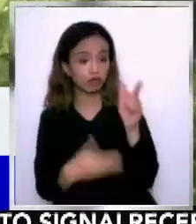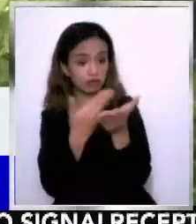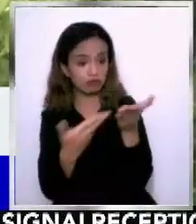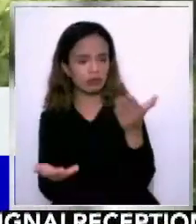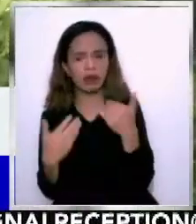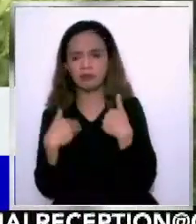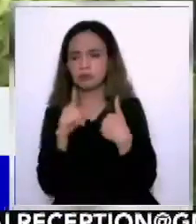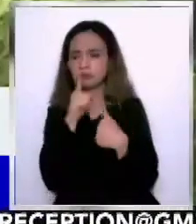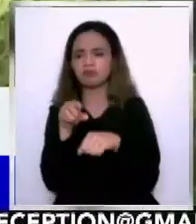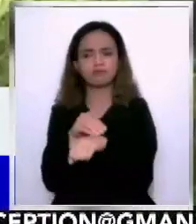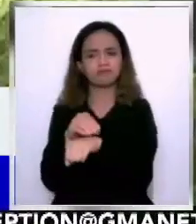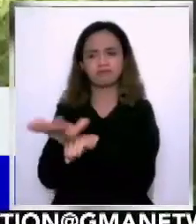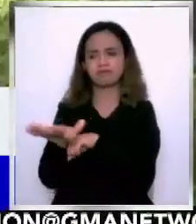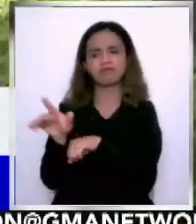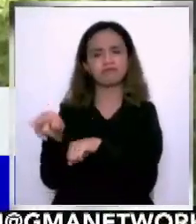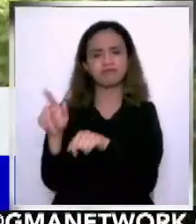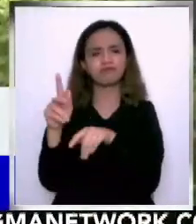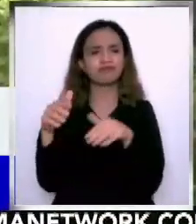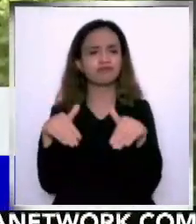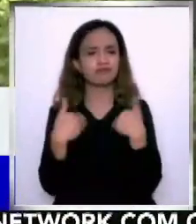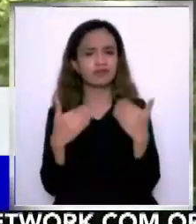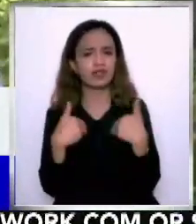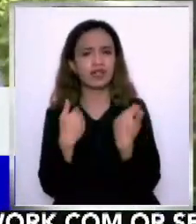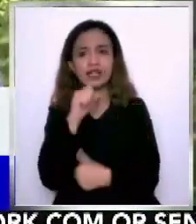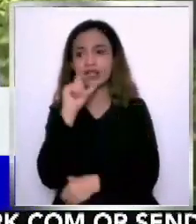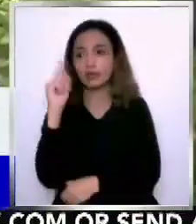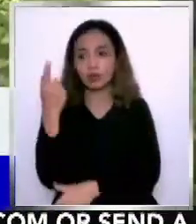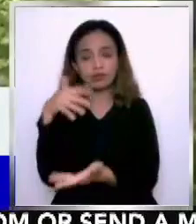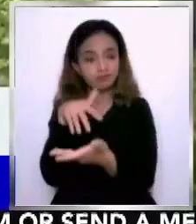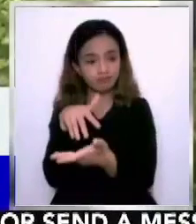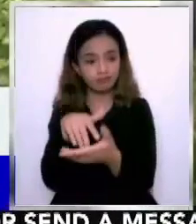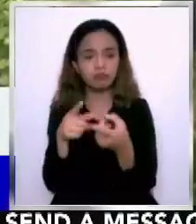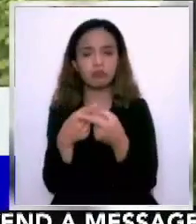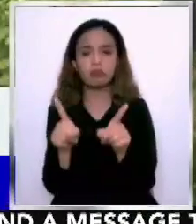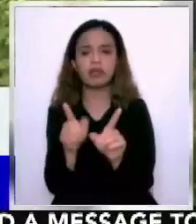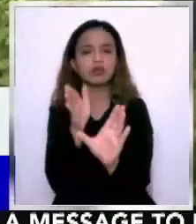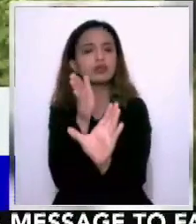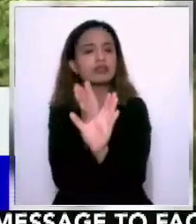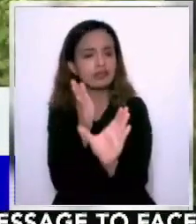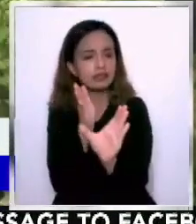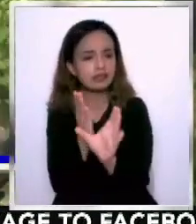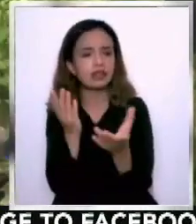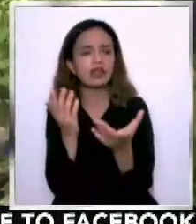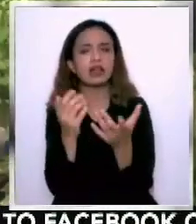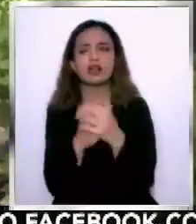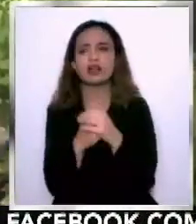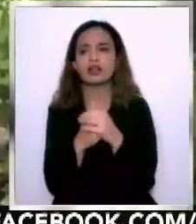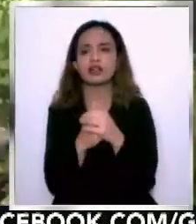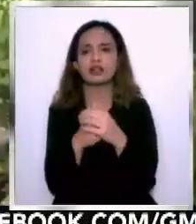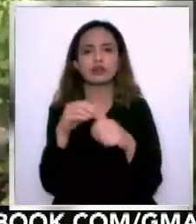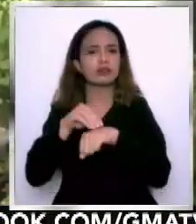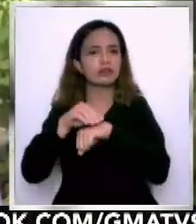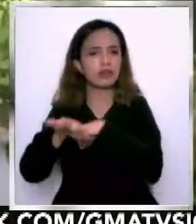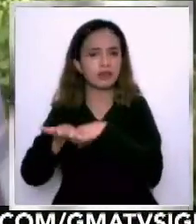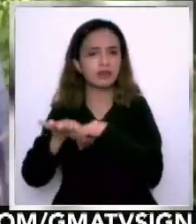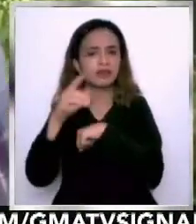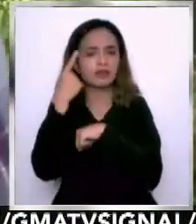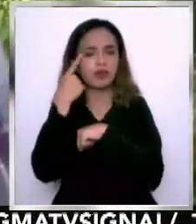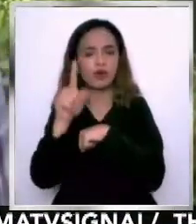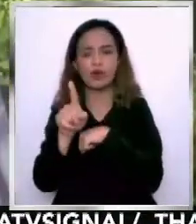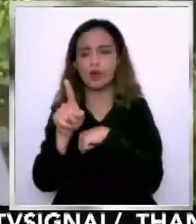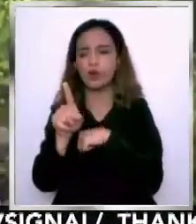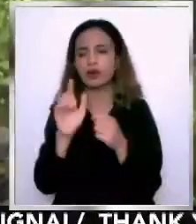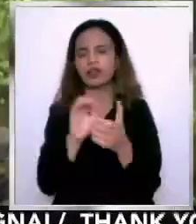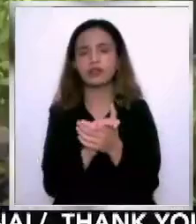kabataan, hindi lang sa kanilang pag-aaral kundi sa kanilang psychological, no? May psychological impact ito para sa kanila na